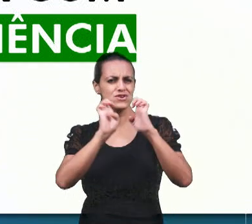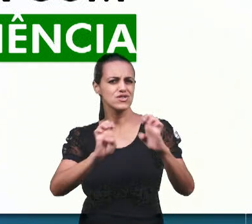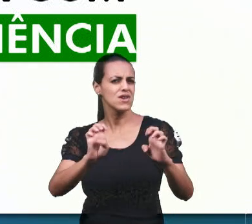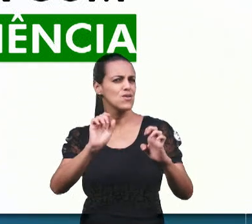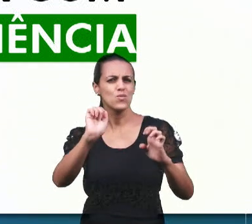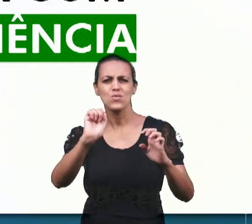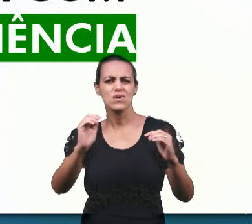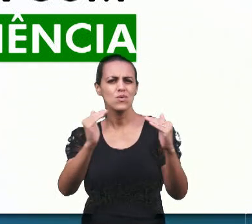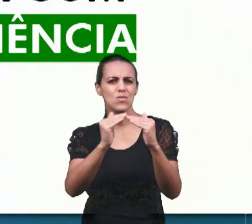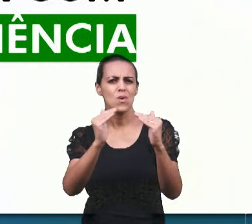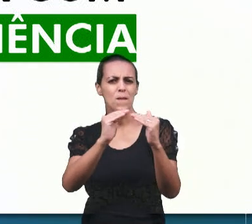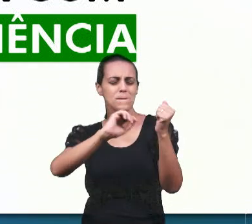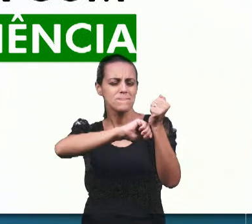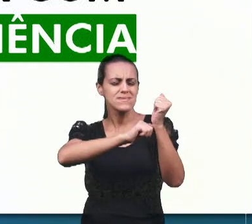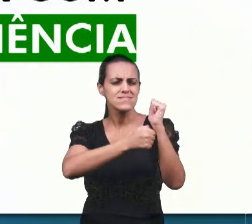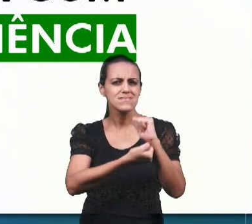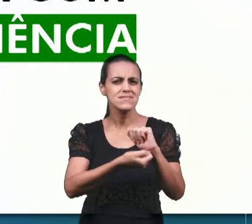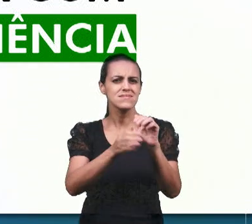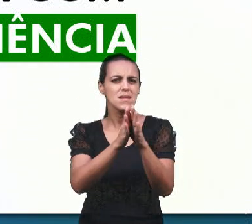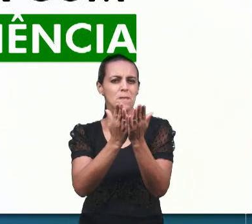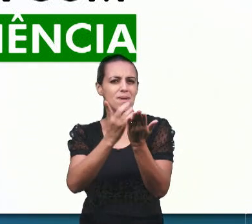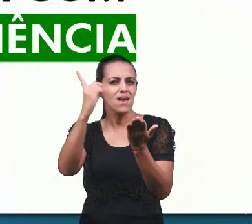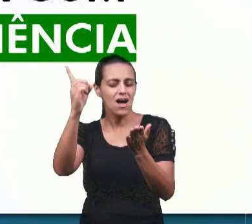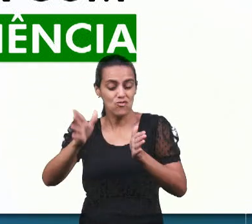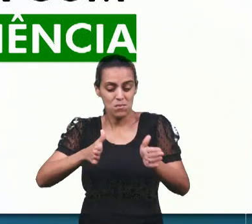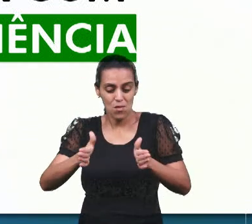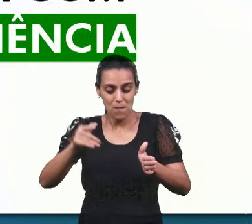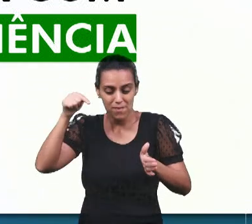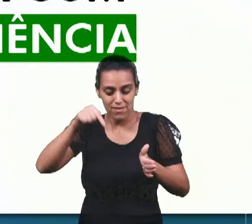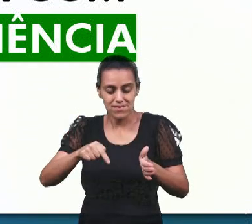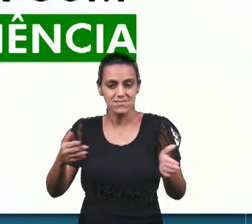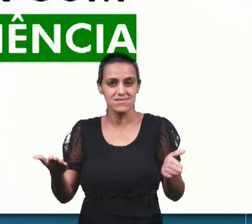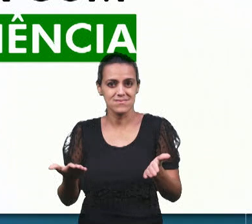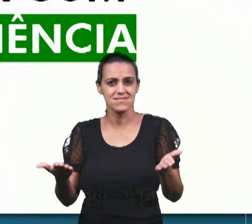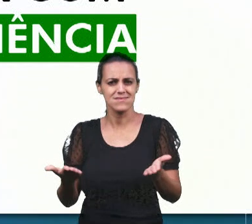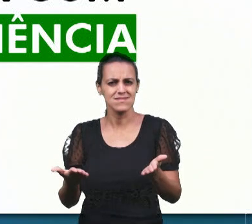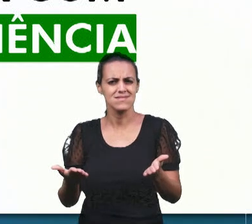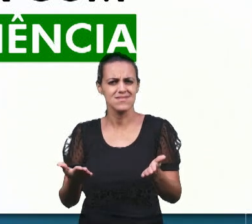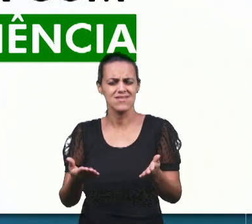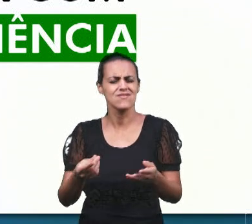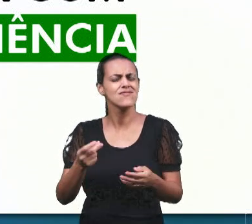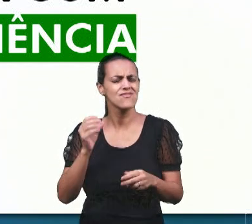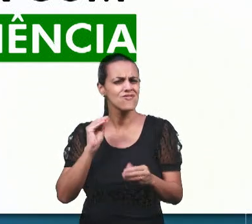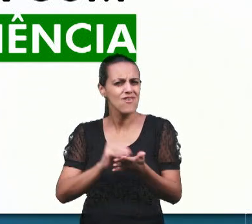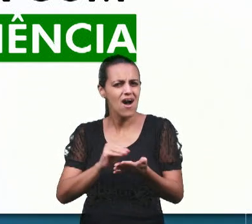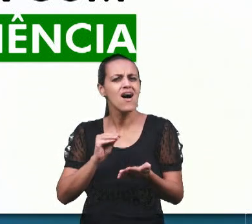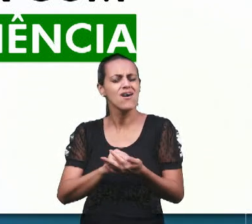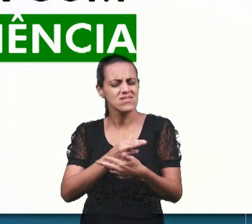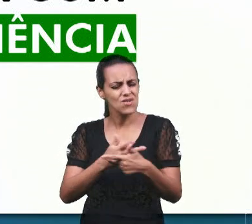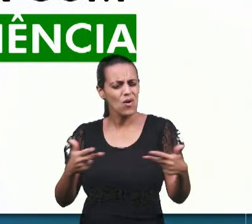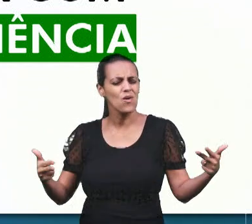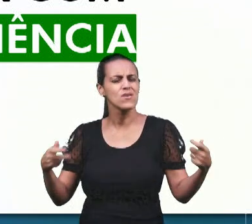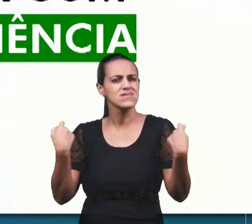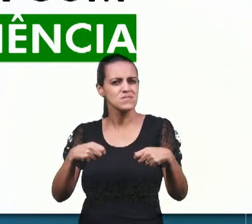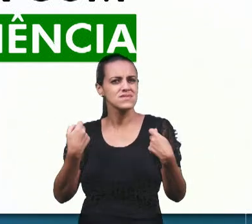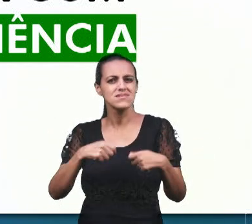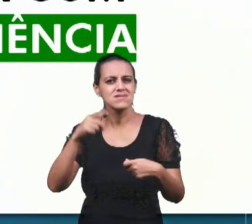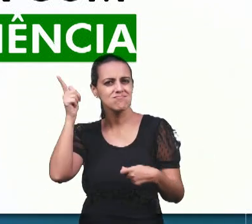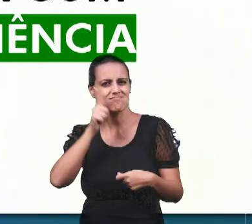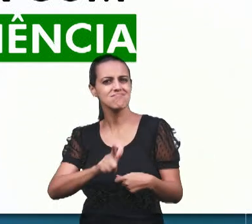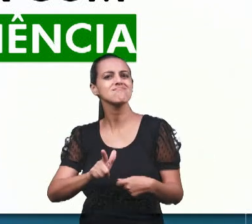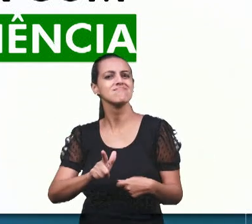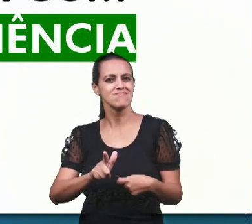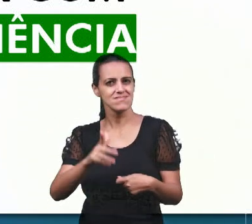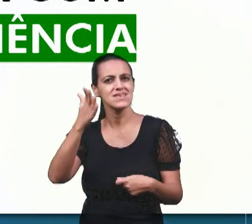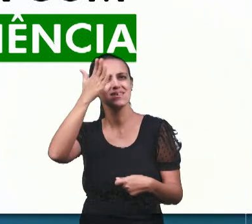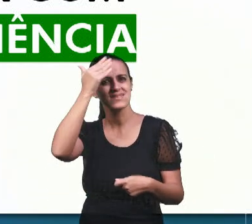référence au mystère de la parole pour ce temps. Il y a beaucoup encore pour toucher. Nous connaissons